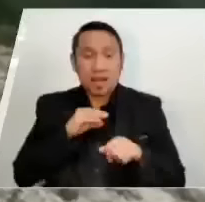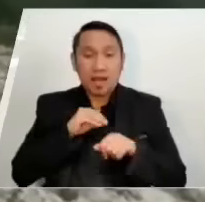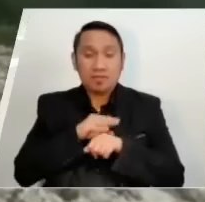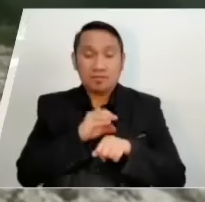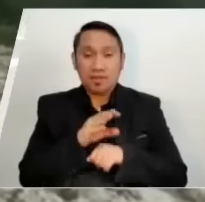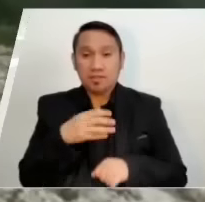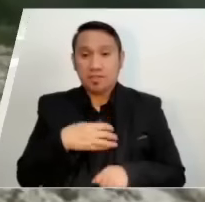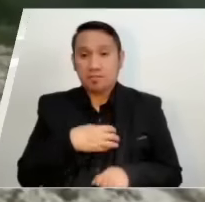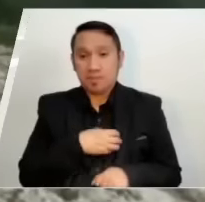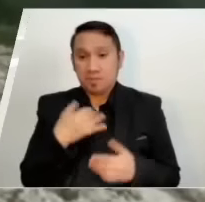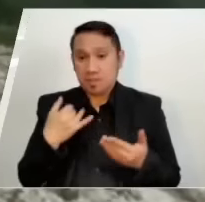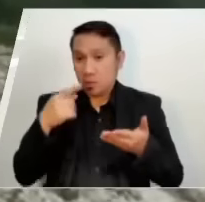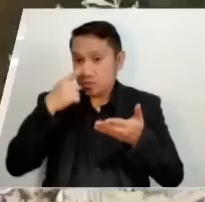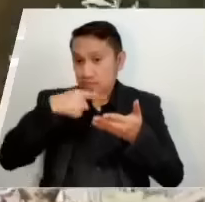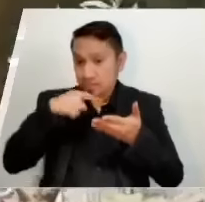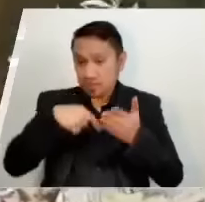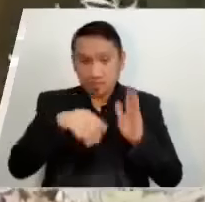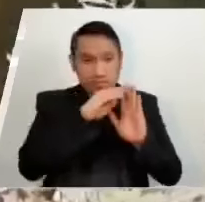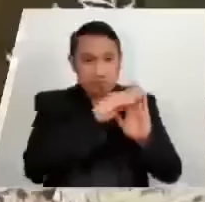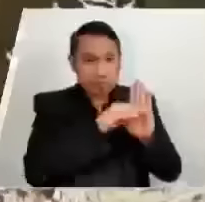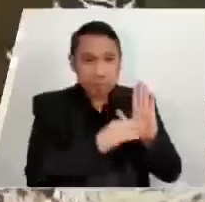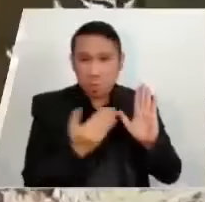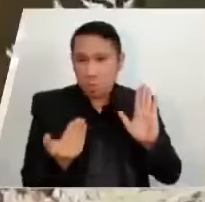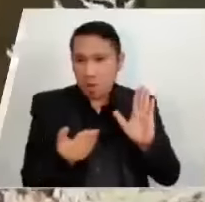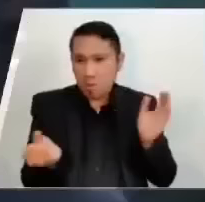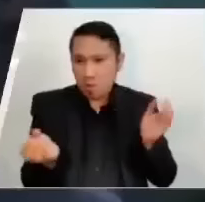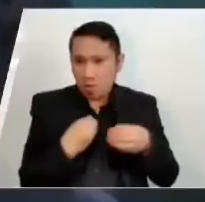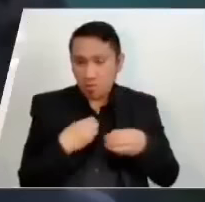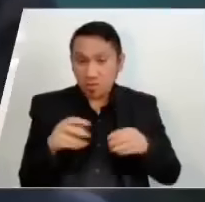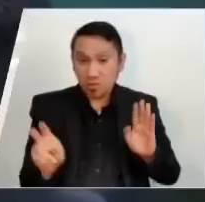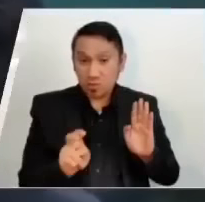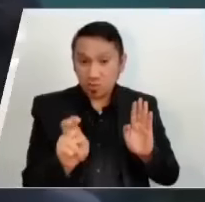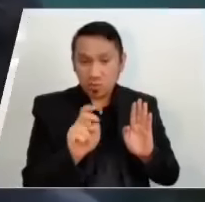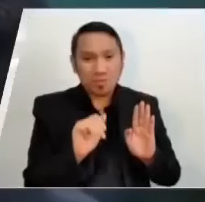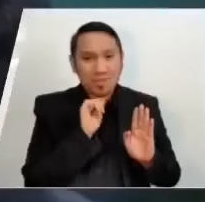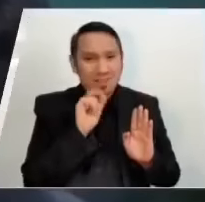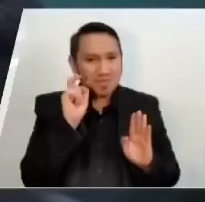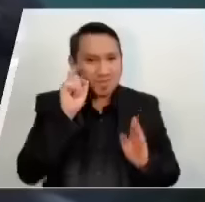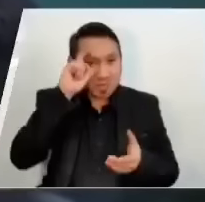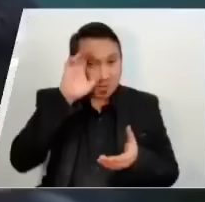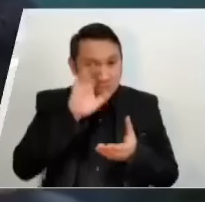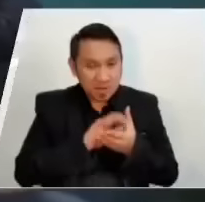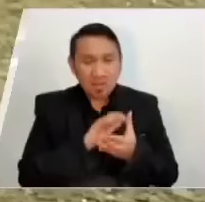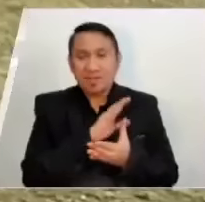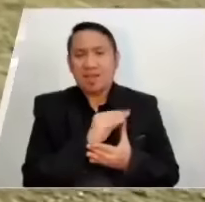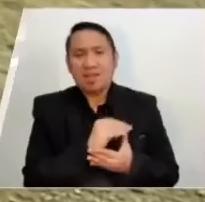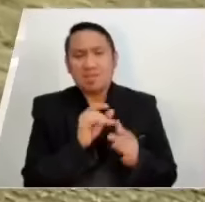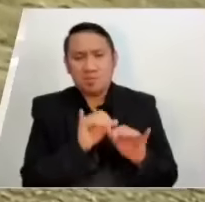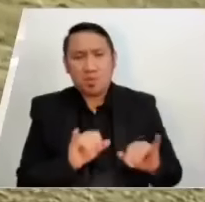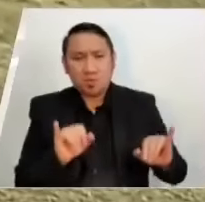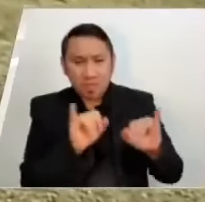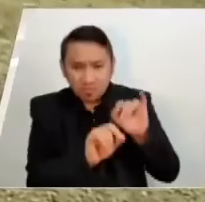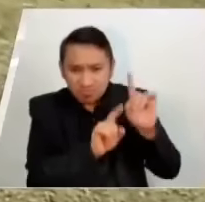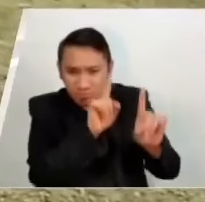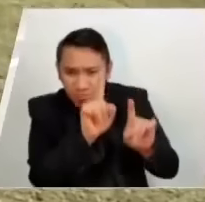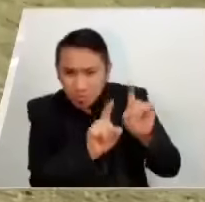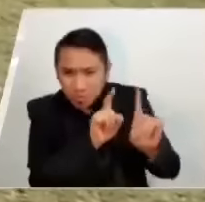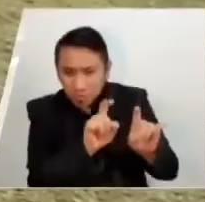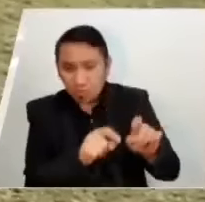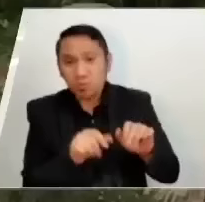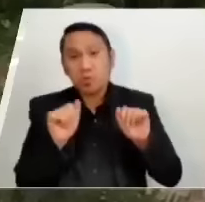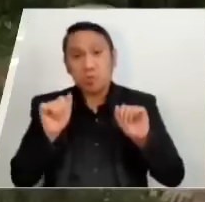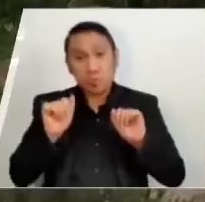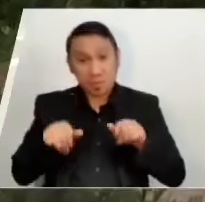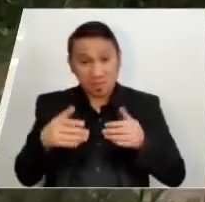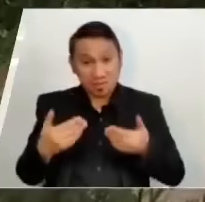mag-check sa mga listed travel agency. Huwag agad maniwala at ipagtanong muna ang mga katransaksyon. Pwede rin daw magpatulong sa